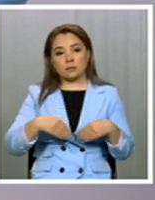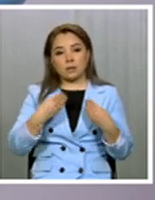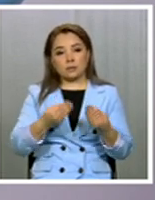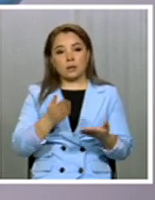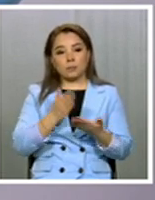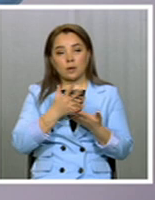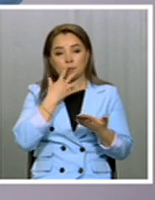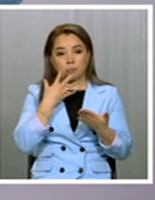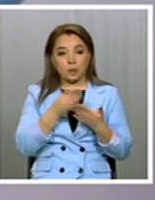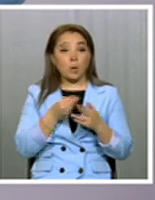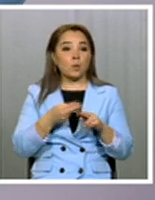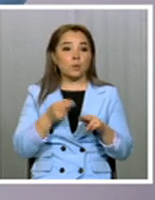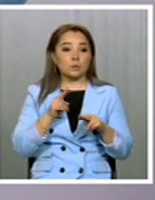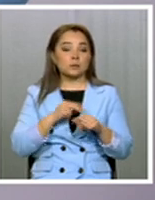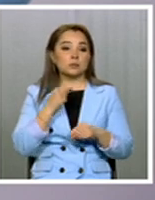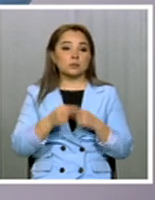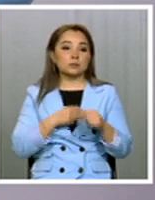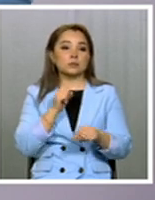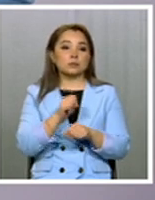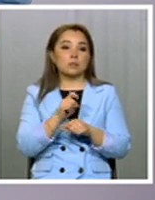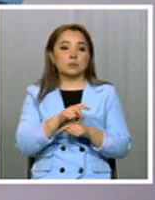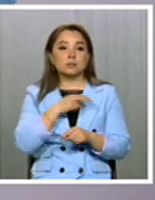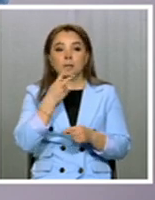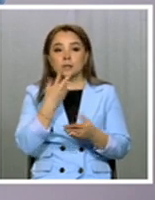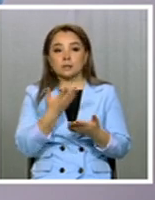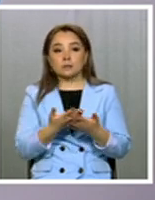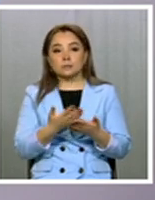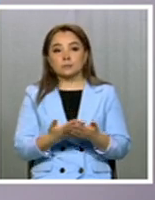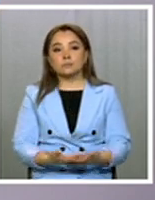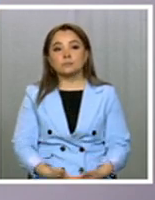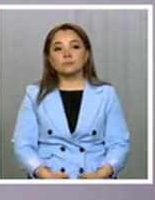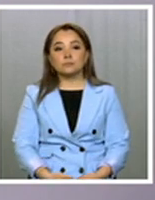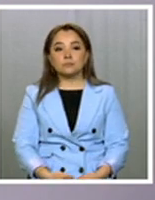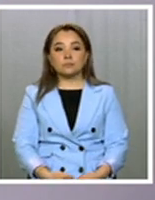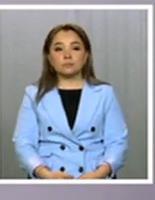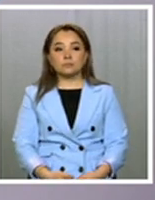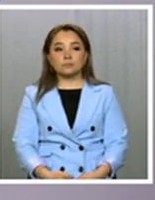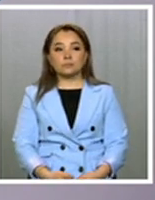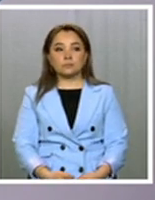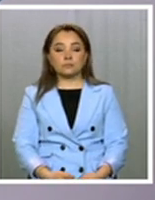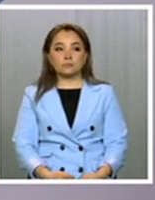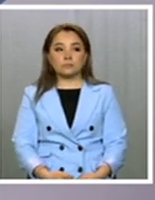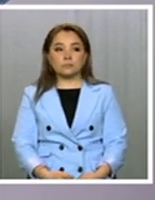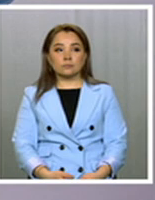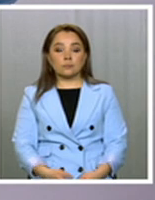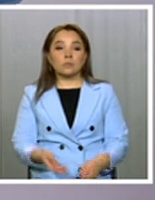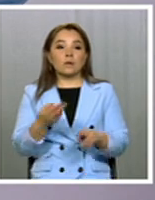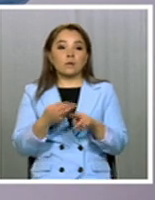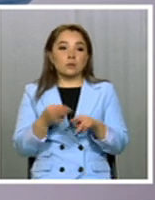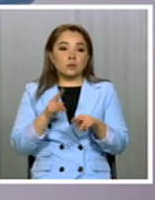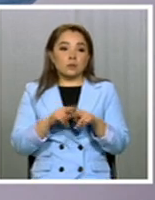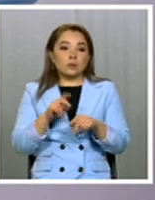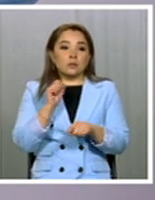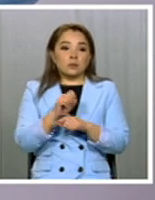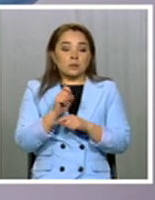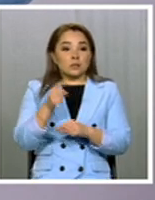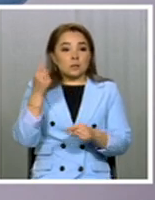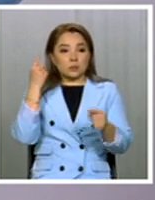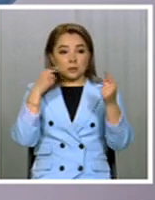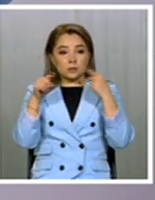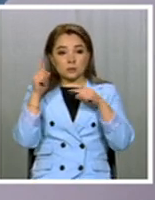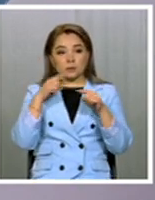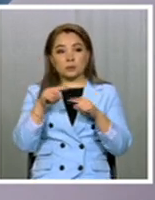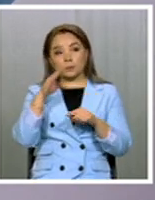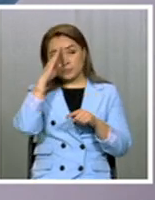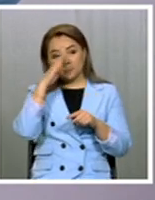Оқушылар, енді келесі тапсырмаға назар аударайық. Бұл тапсырмада шығармадан әке